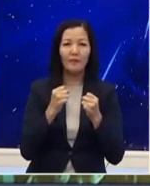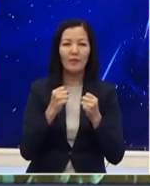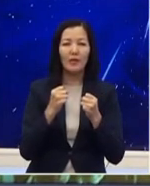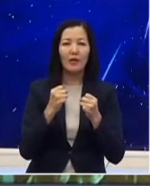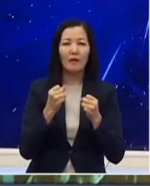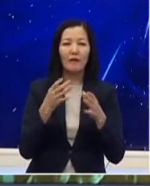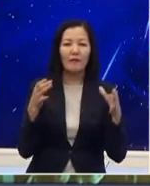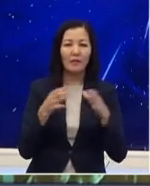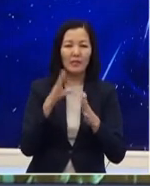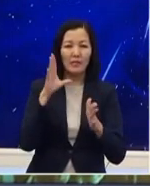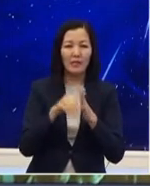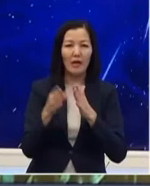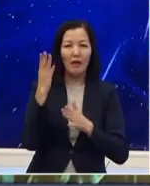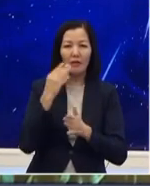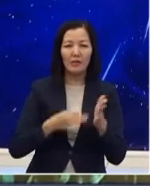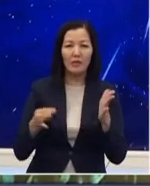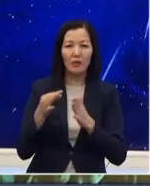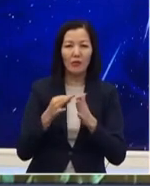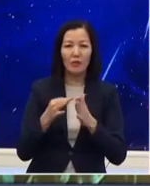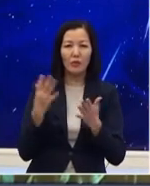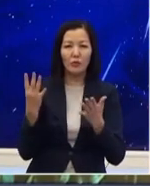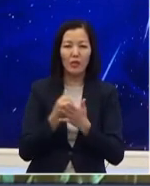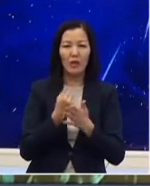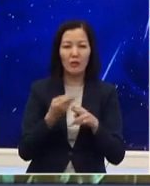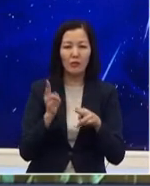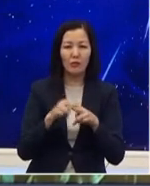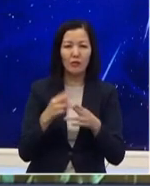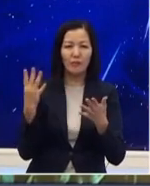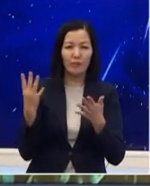В числе фаворитов – тяжелоатлеты из Алматинской области.